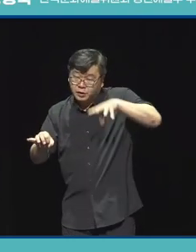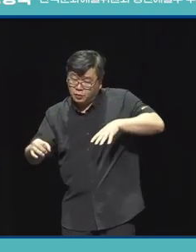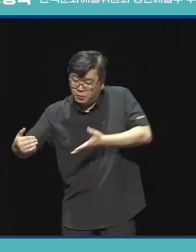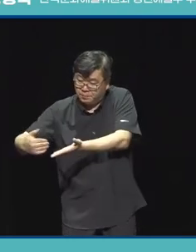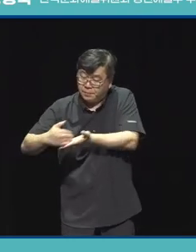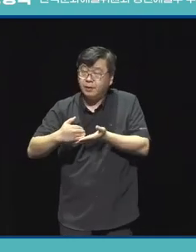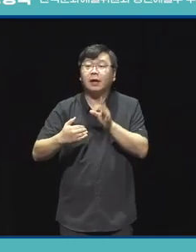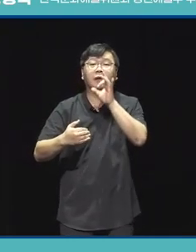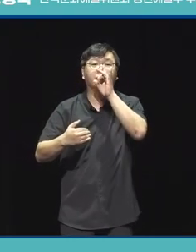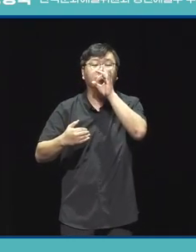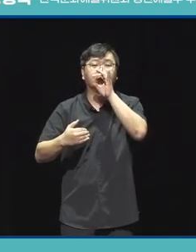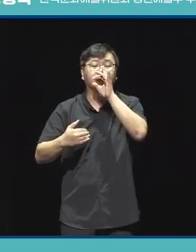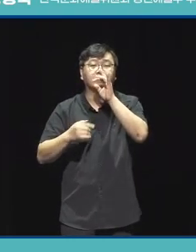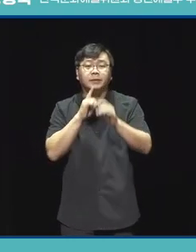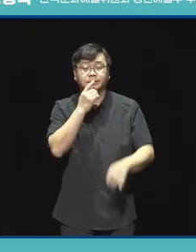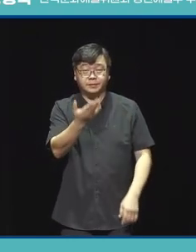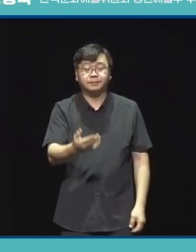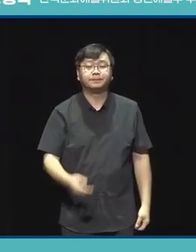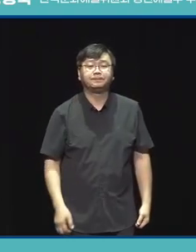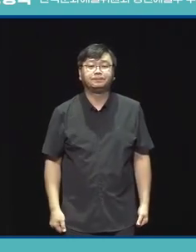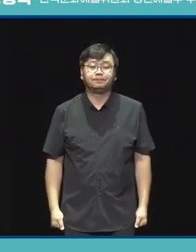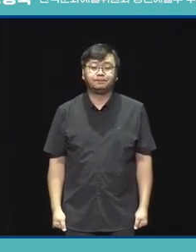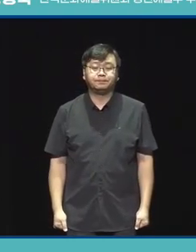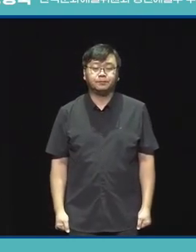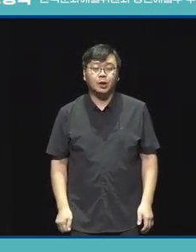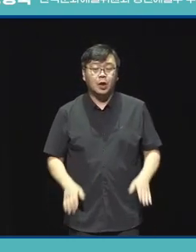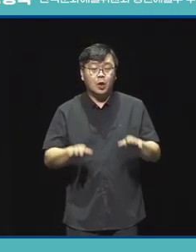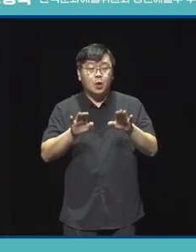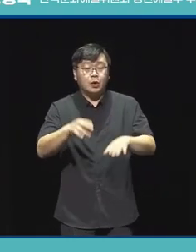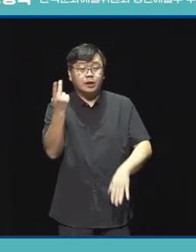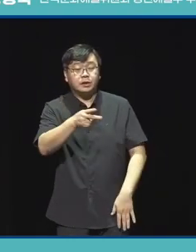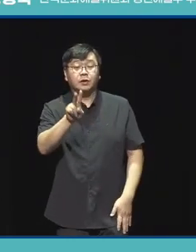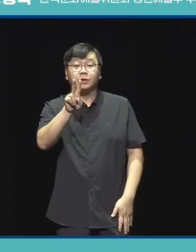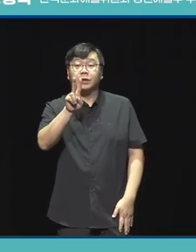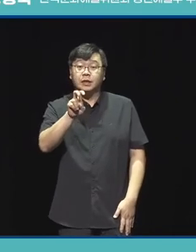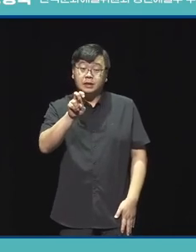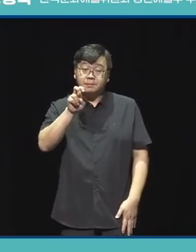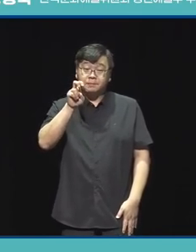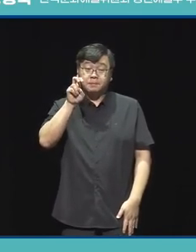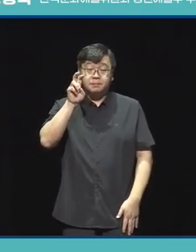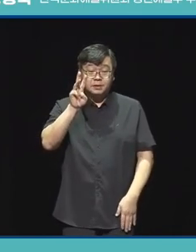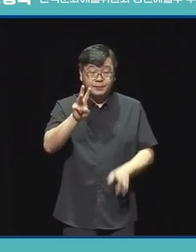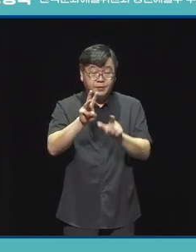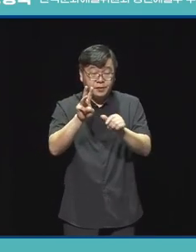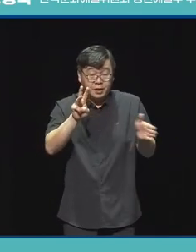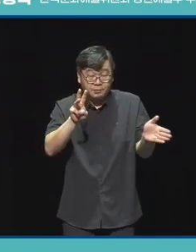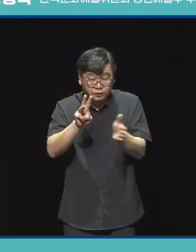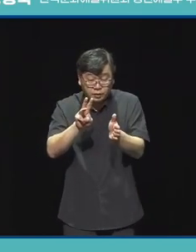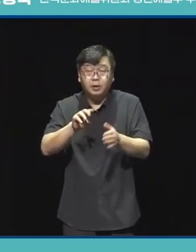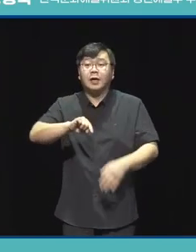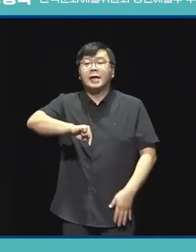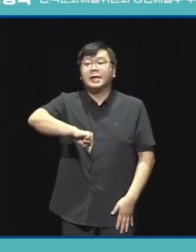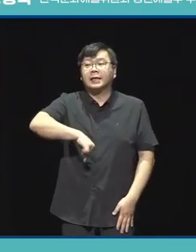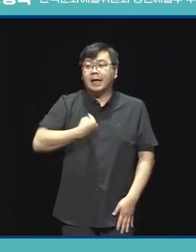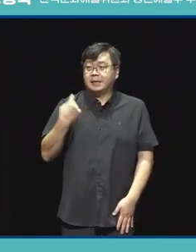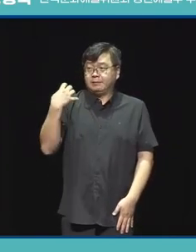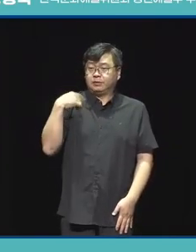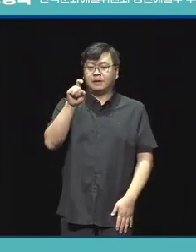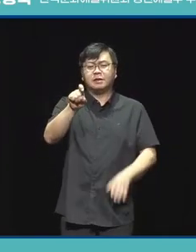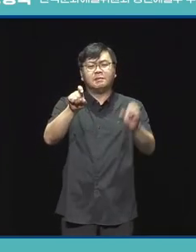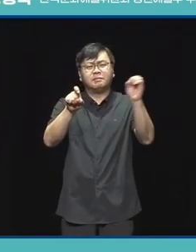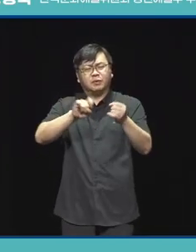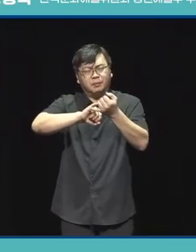없다라는 점들을 다시 한번 말씀드리겠습니다 올해 사업부터는 총 사업비의 10% 이상의 자부담금이 편성 필수입니다